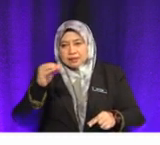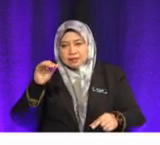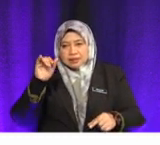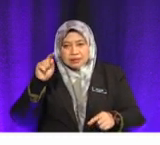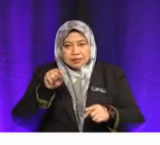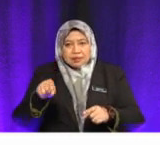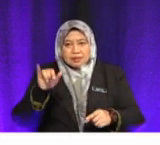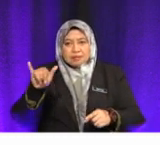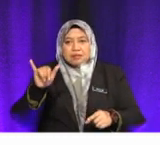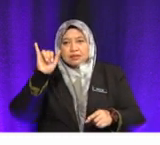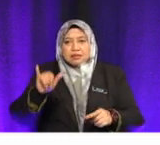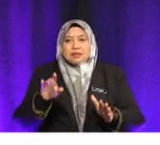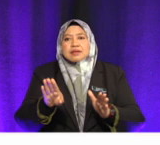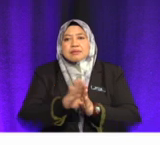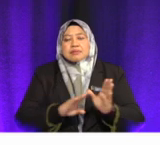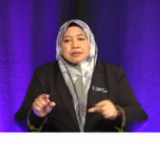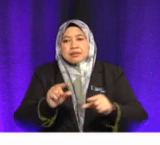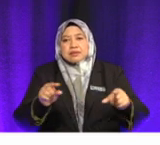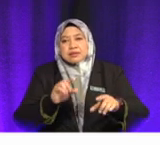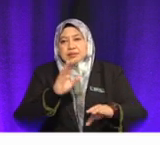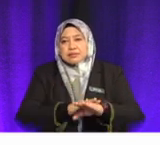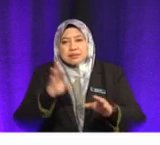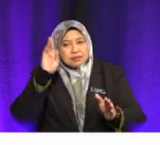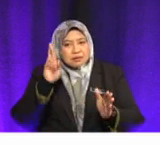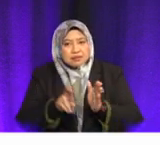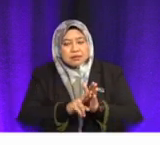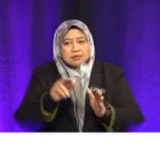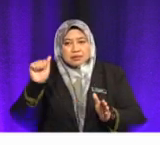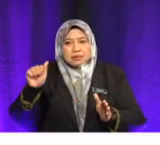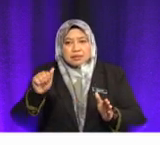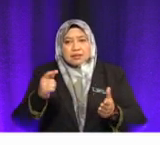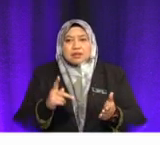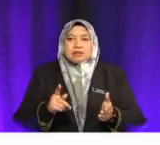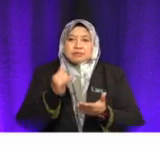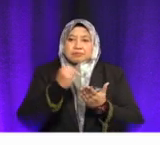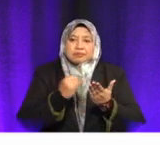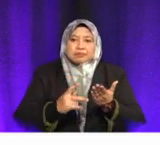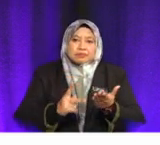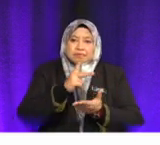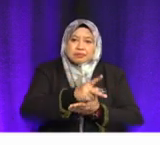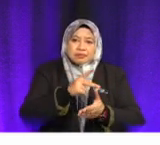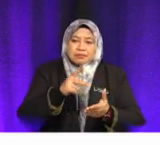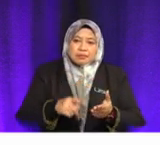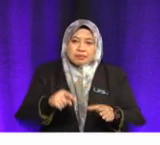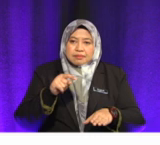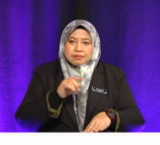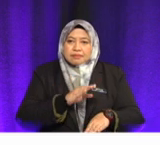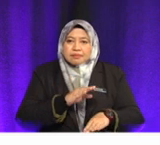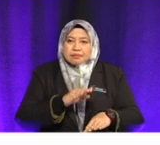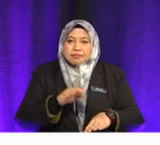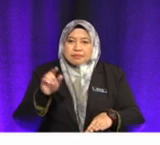tersebut pada raja lukis lokes sebagai titik X dengan keadaan e x = e